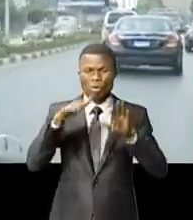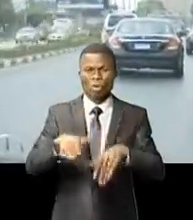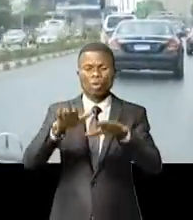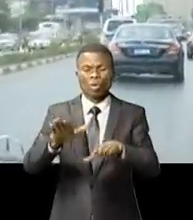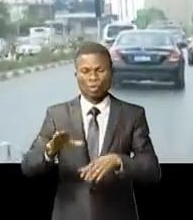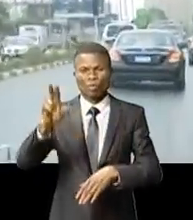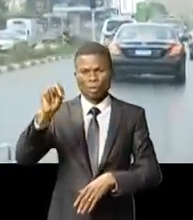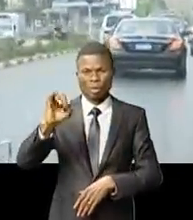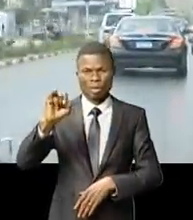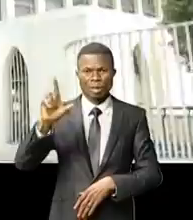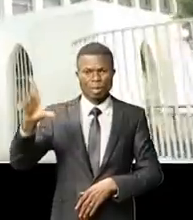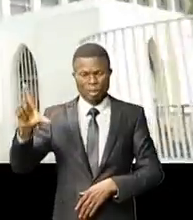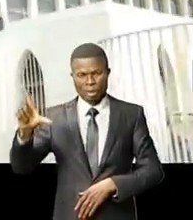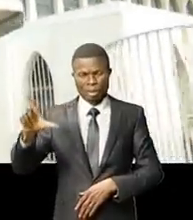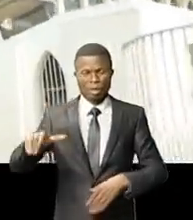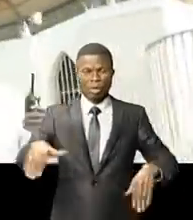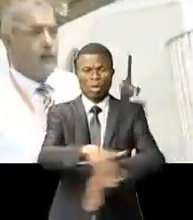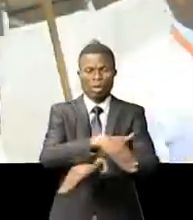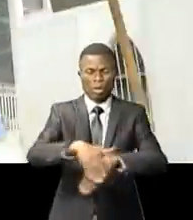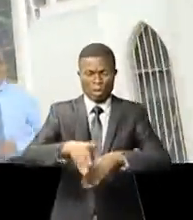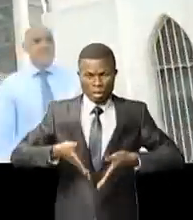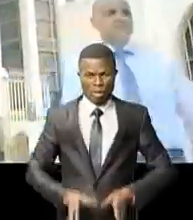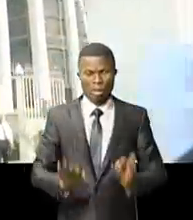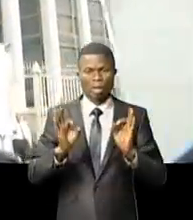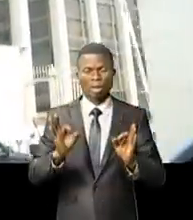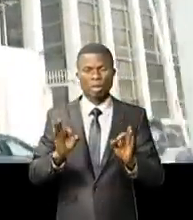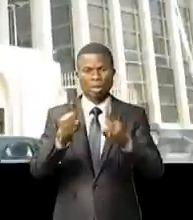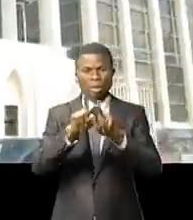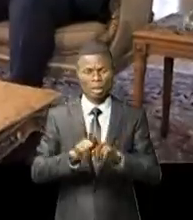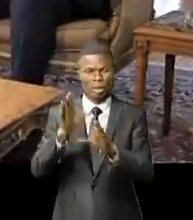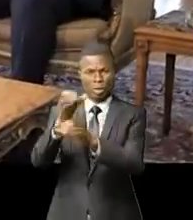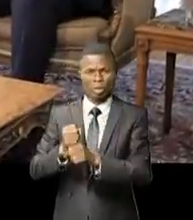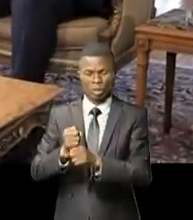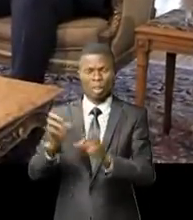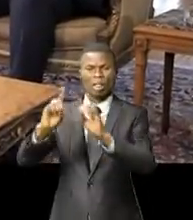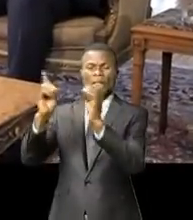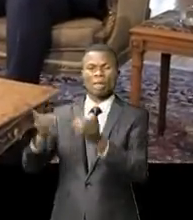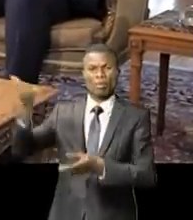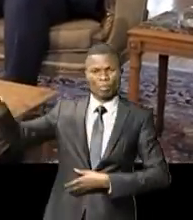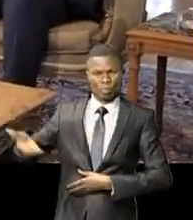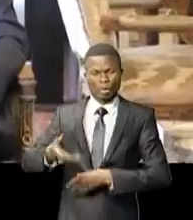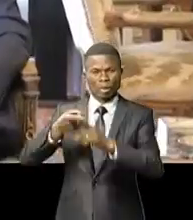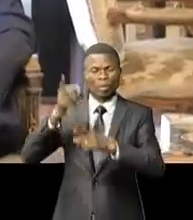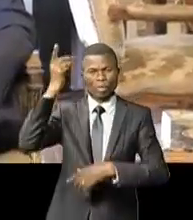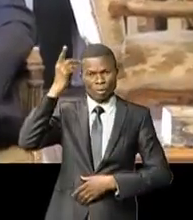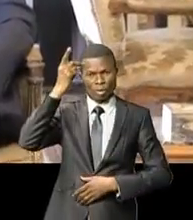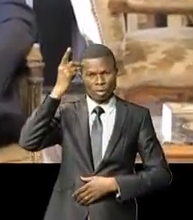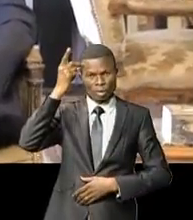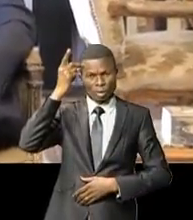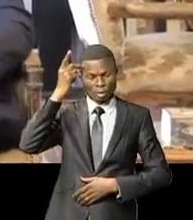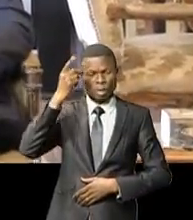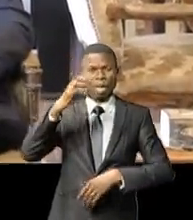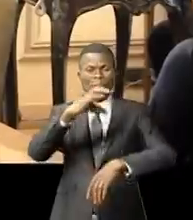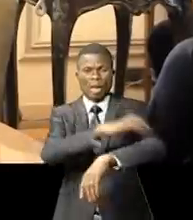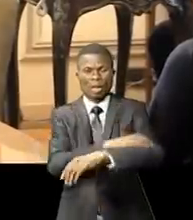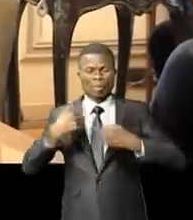en amont. Plus que concernée par le barrage de la Renaissance, a elle aussi reçu la délégation venue de Kinshasa. Au Caire, comme dans les